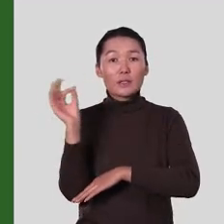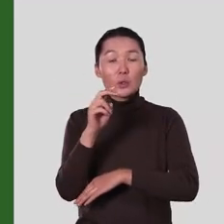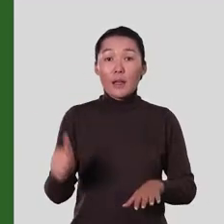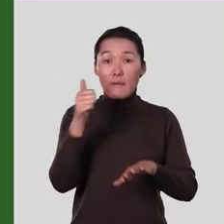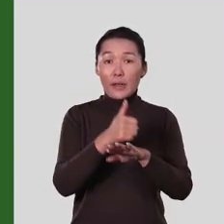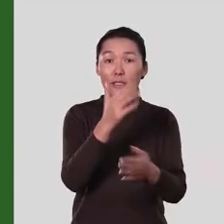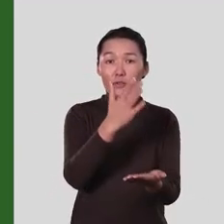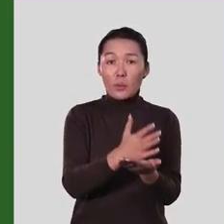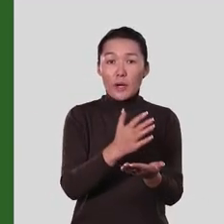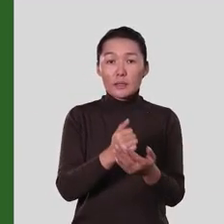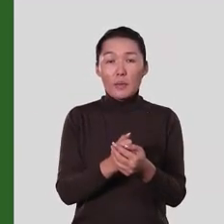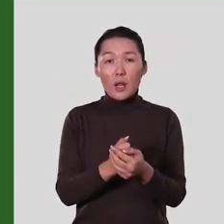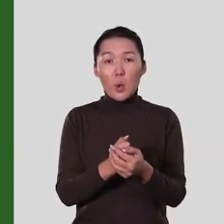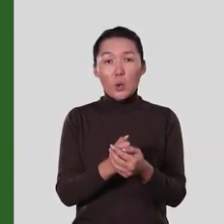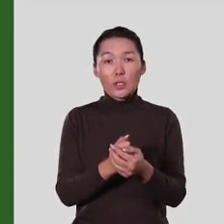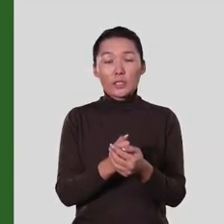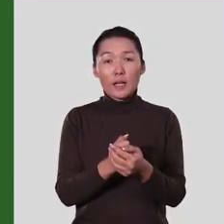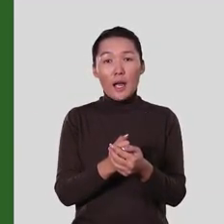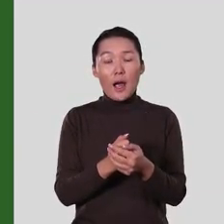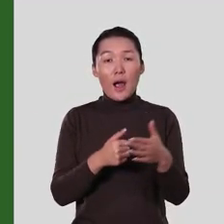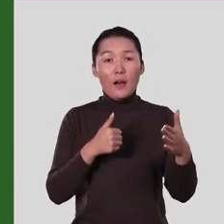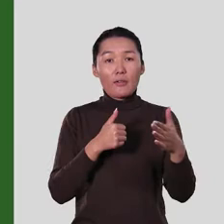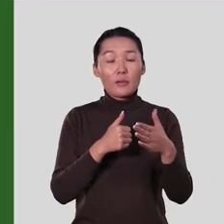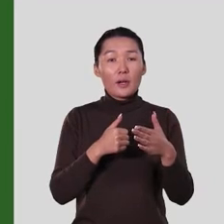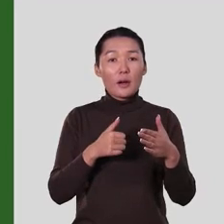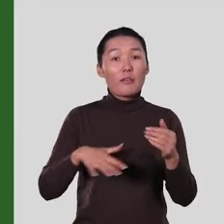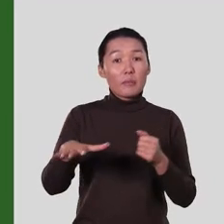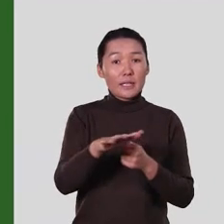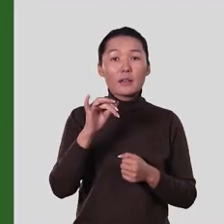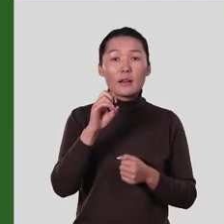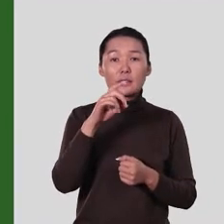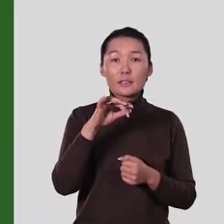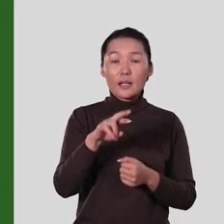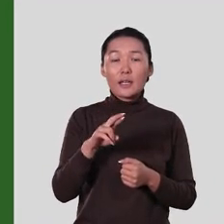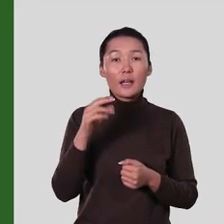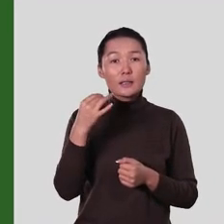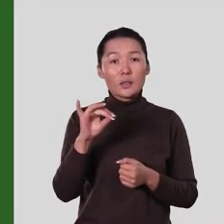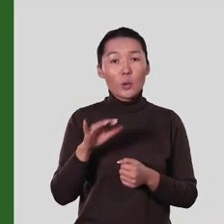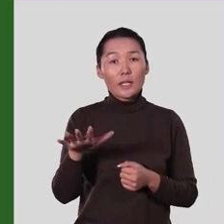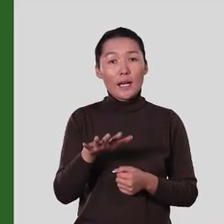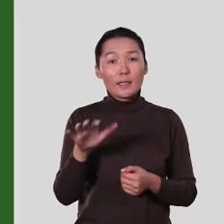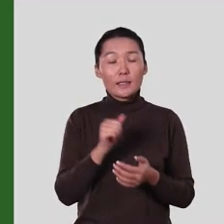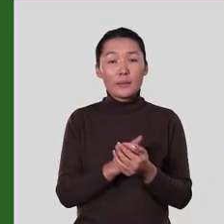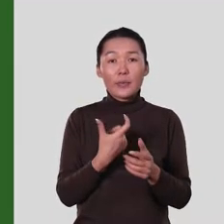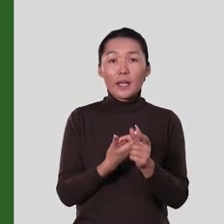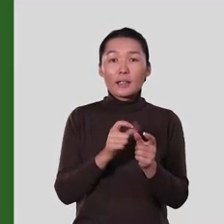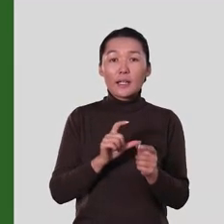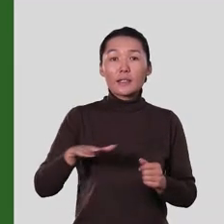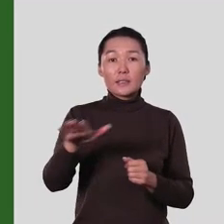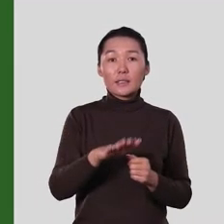основном расположен в пределах Алайской долины. На этой территории расположен